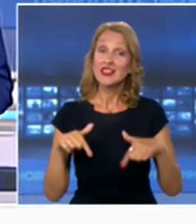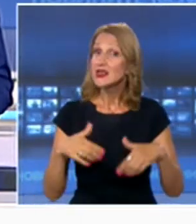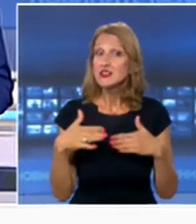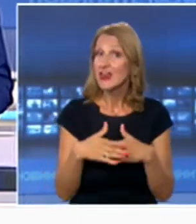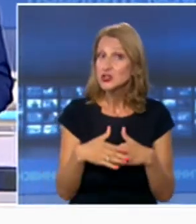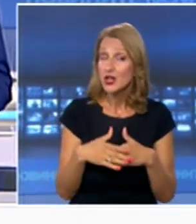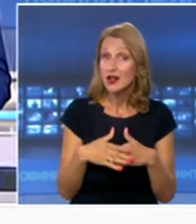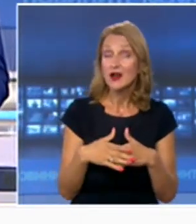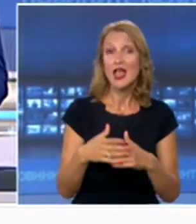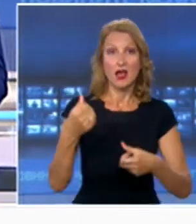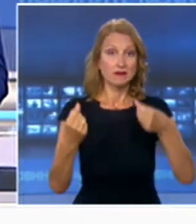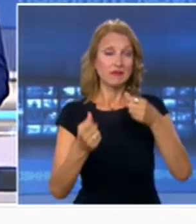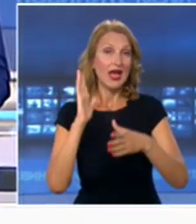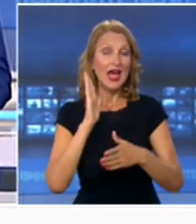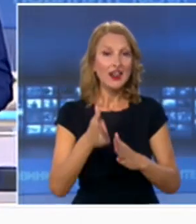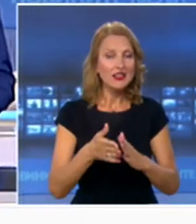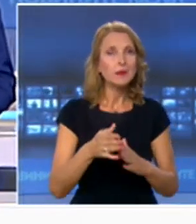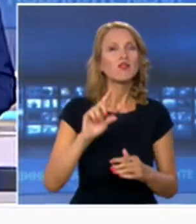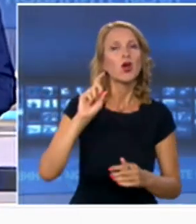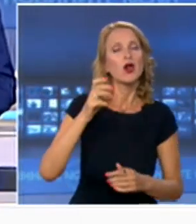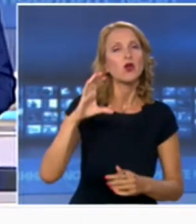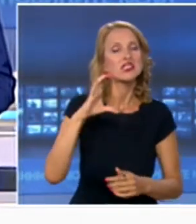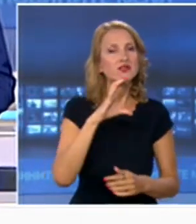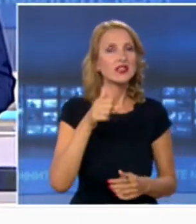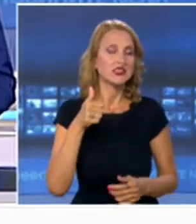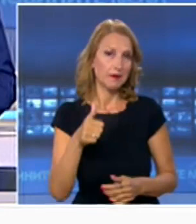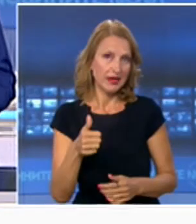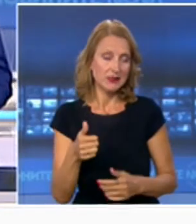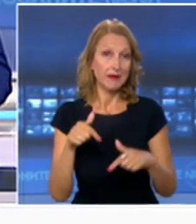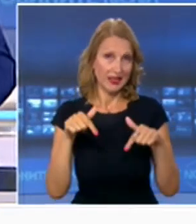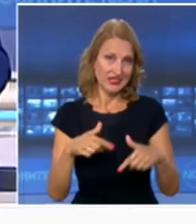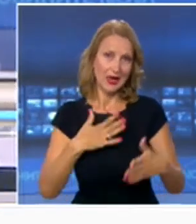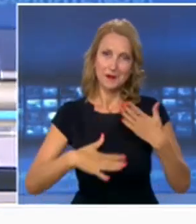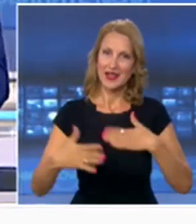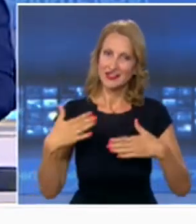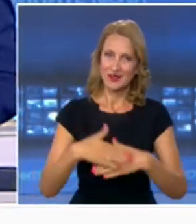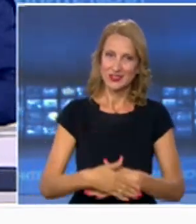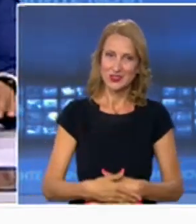тази вечер зад волана в Карай направо сяда Георги Свиленски от БСП. Сега, по нова.